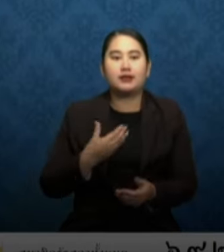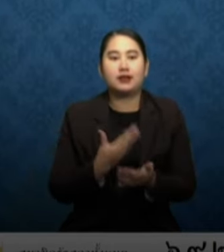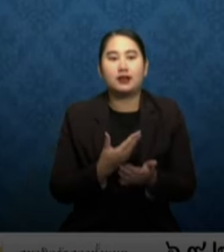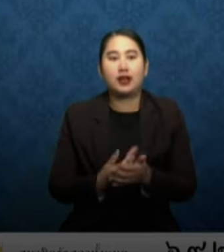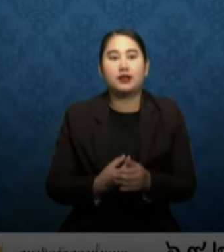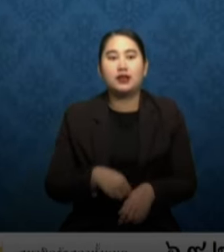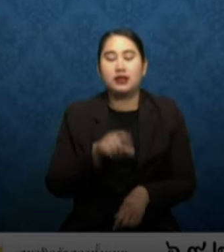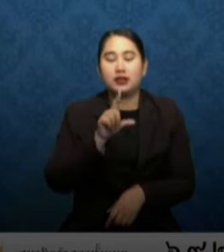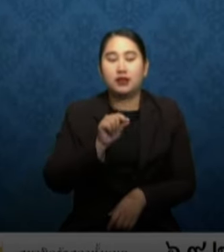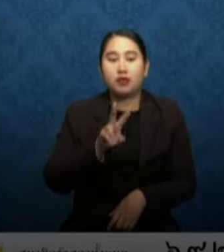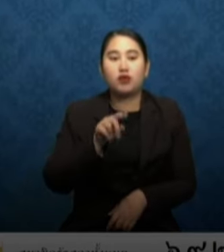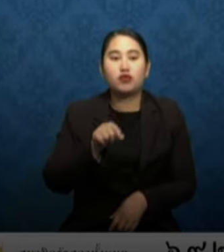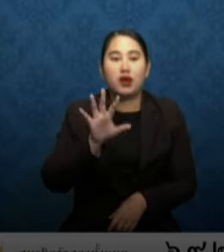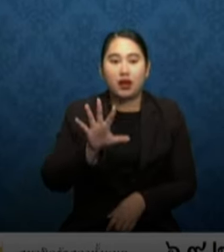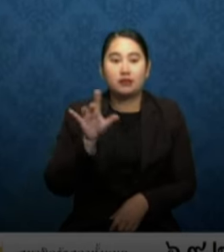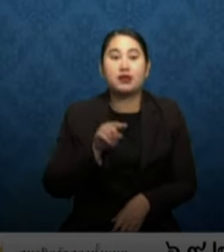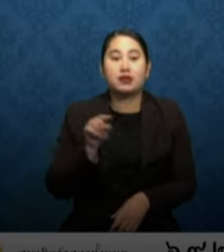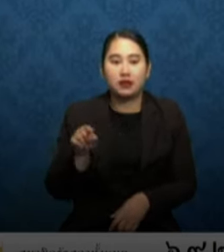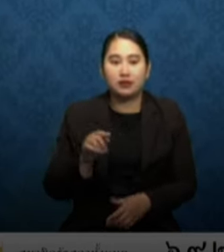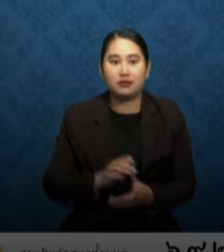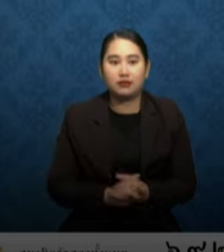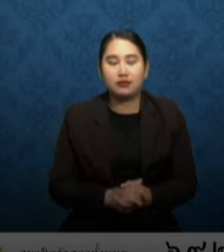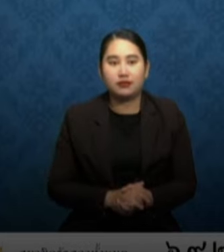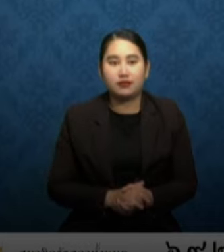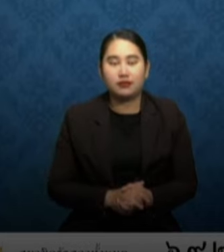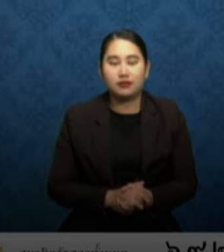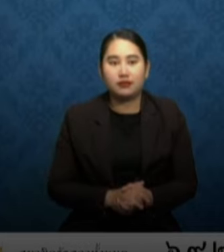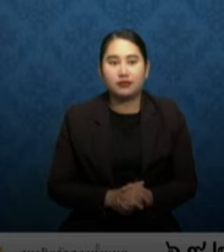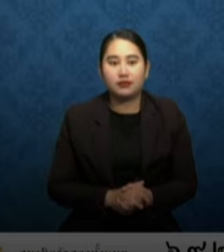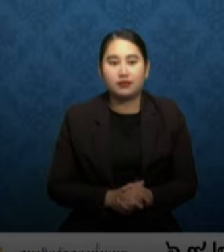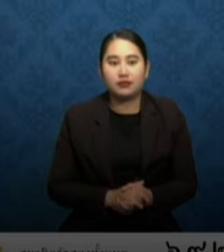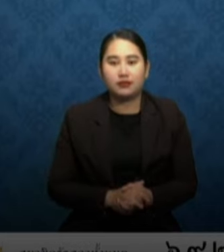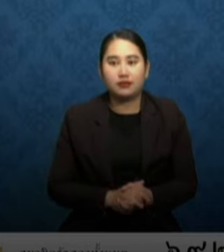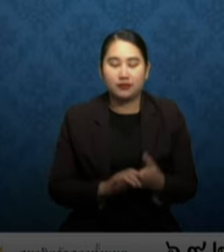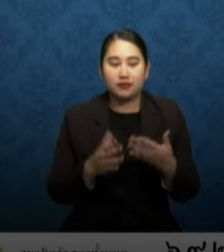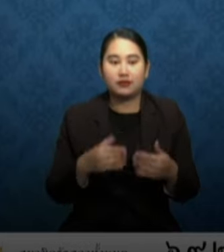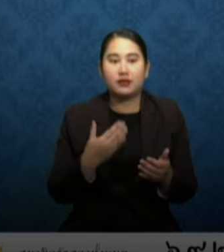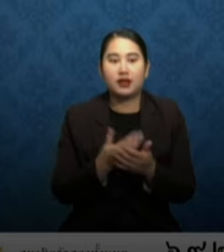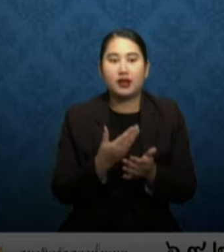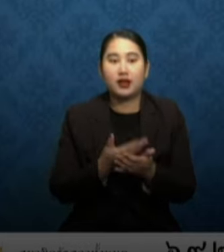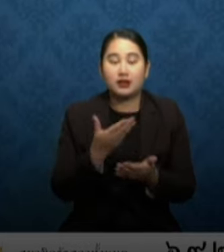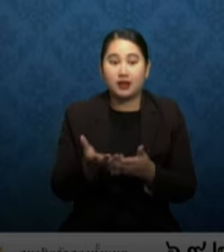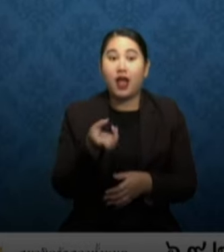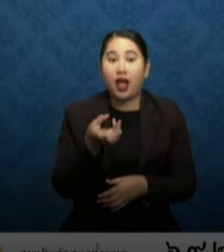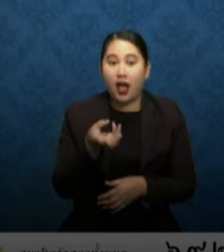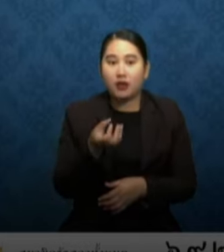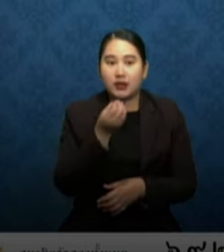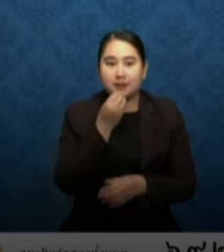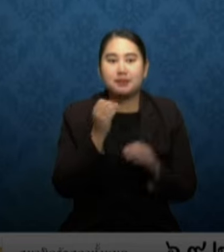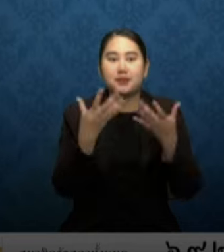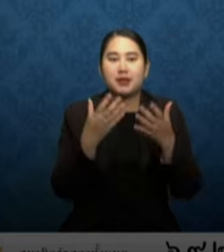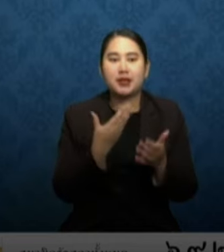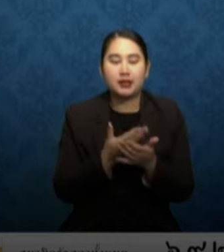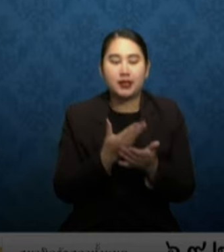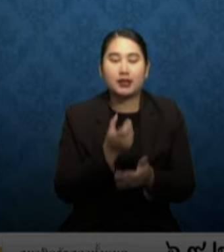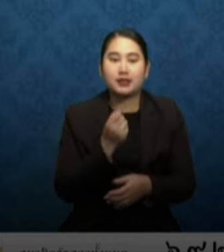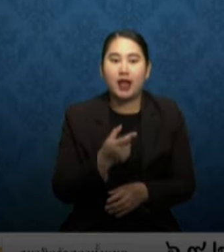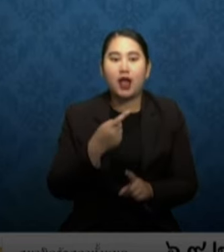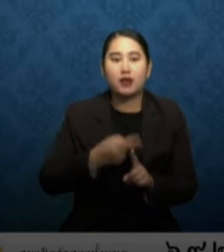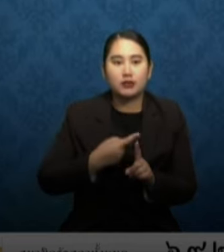perจากเงินที่เควรได้รับเพราะพวกเขาไม่มีเงินจะซื้อข้าวกินไม่มีเงินจ่ายค่า